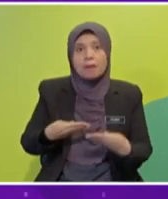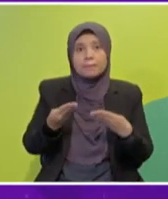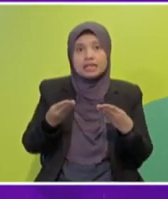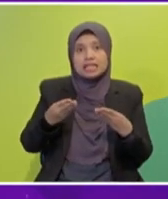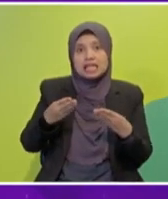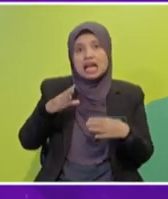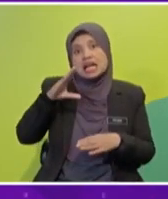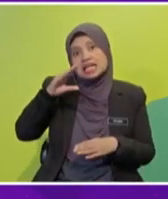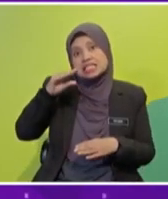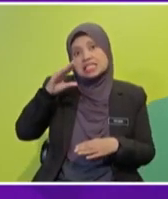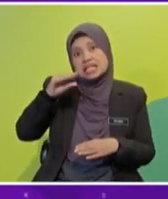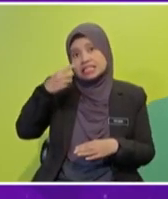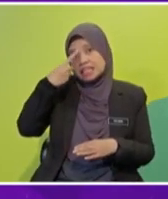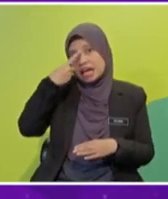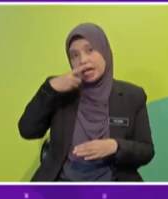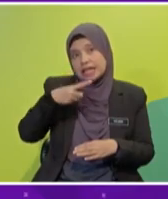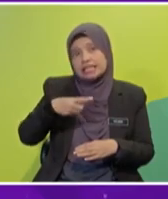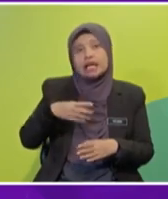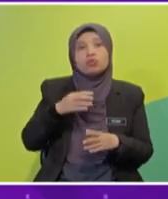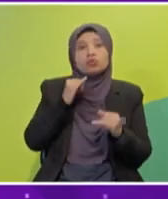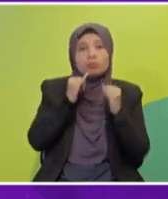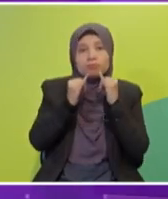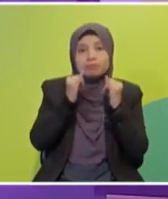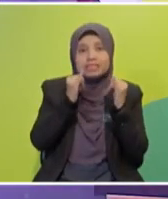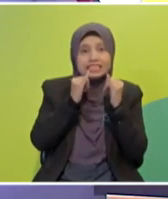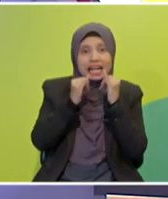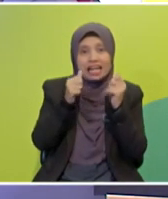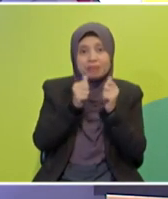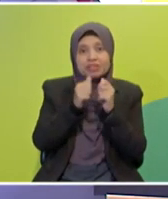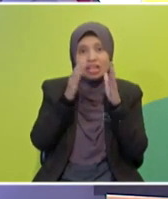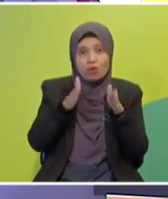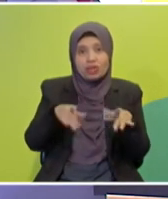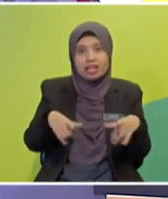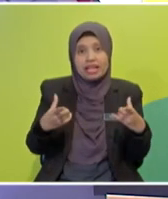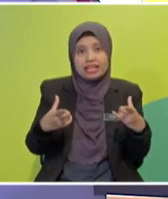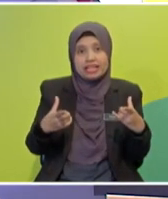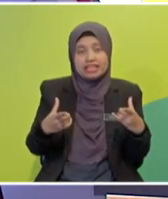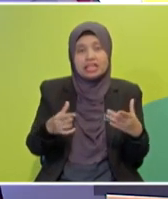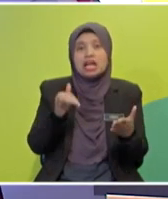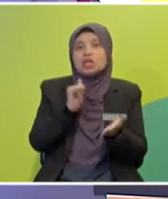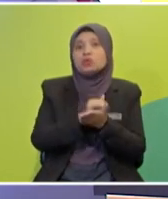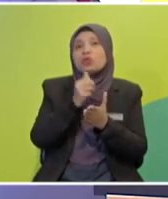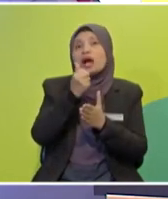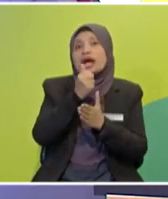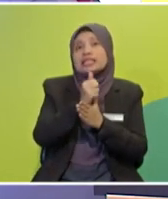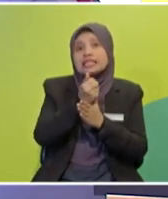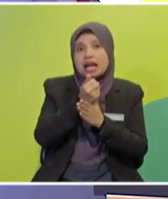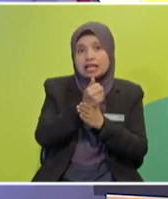kita berinteraksi dengan orang lain. Boleh ya? Okey. Itu antaranya